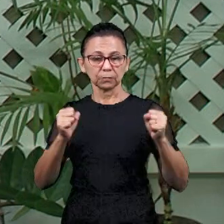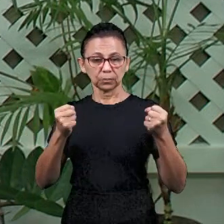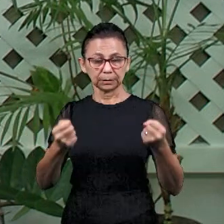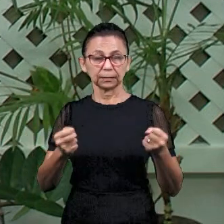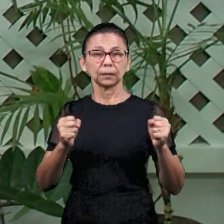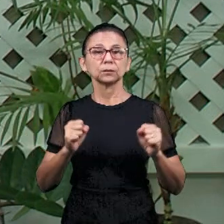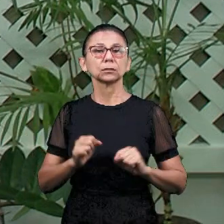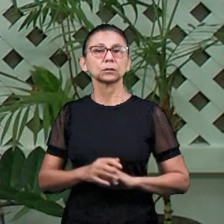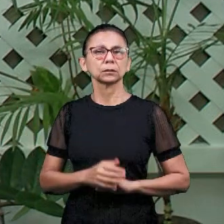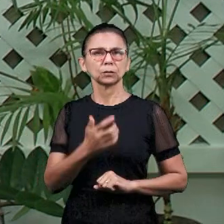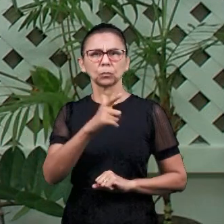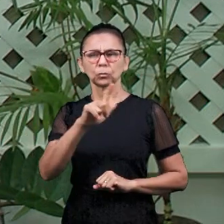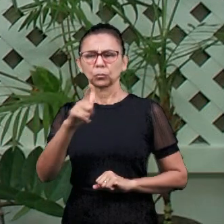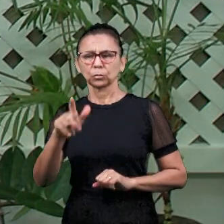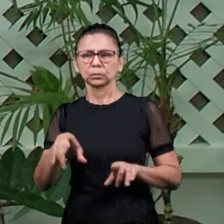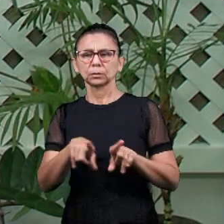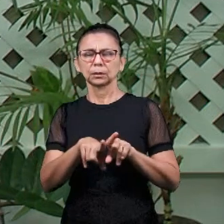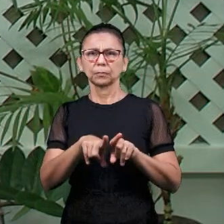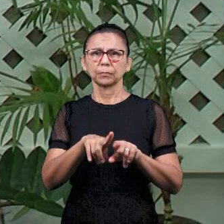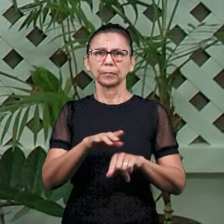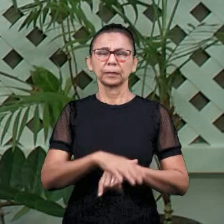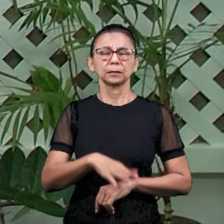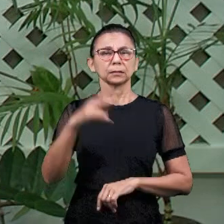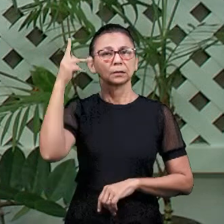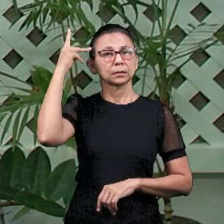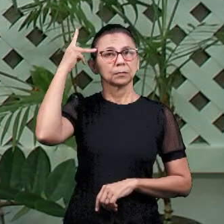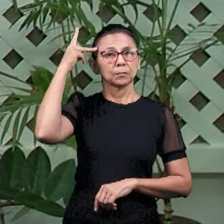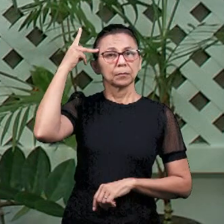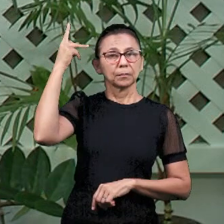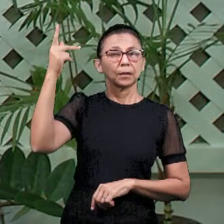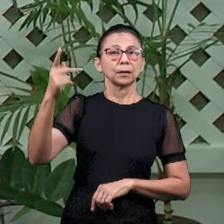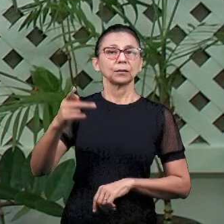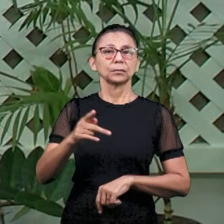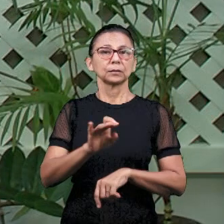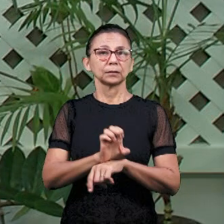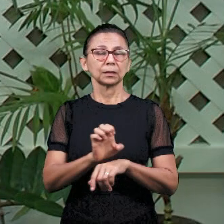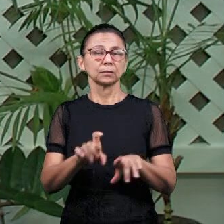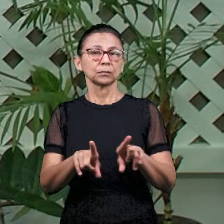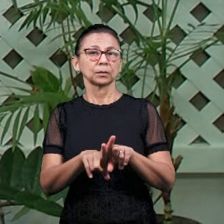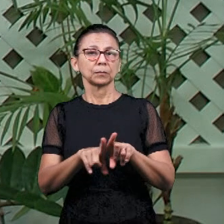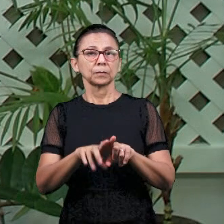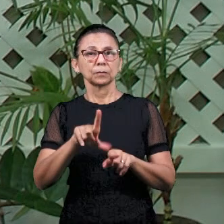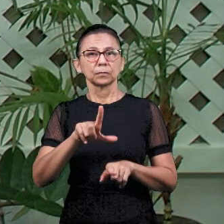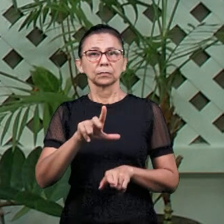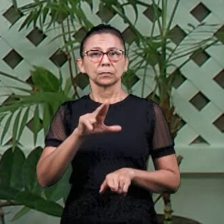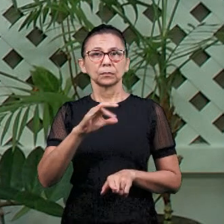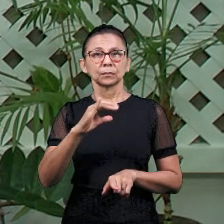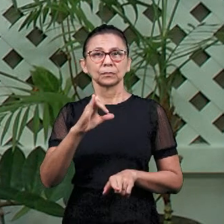Itaquera 2, le pasteur Lucimar Rizio.